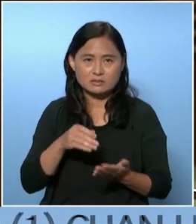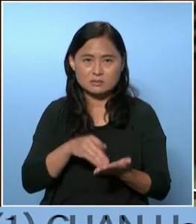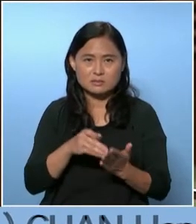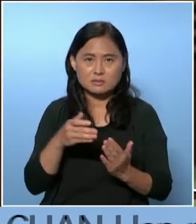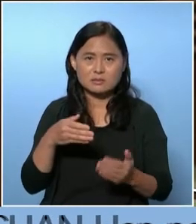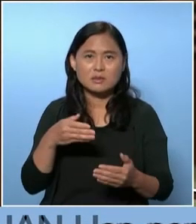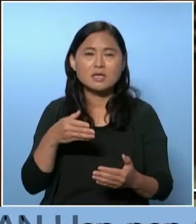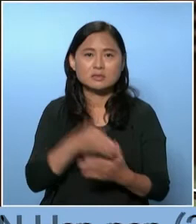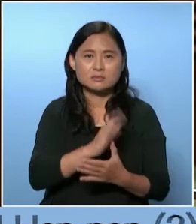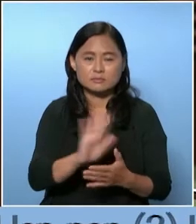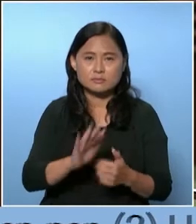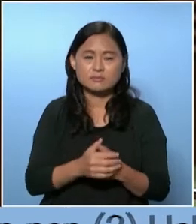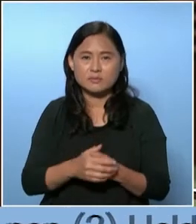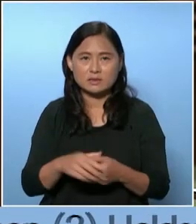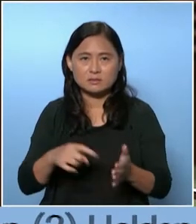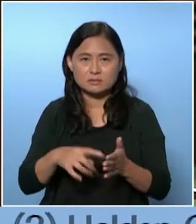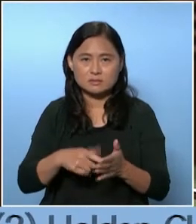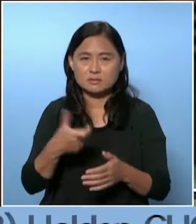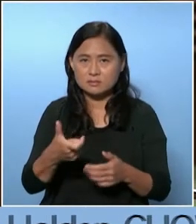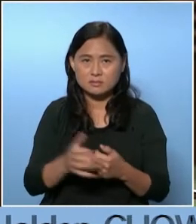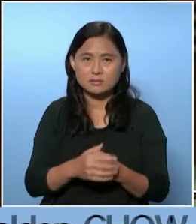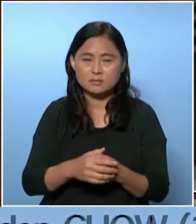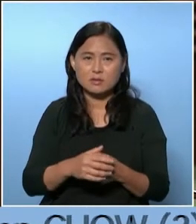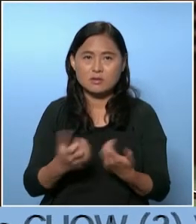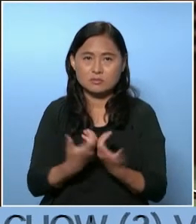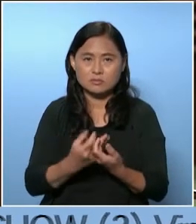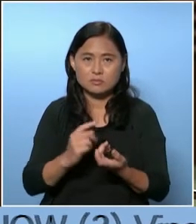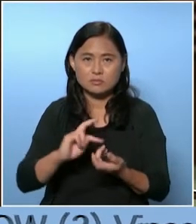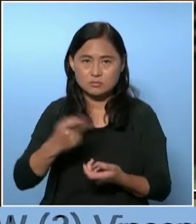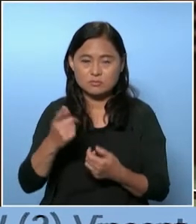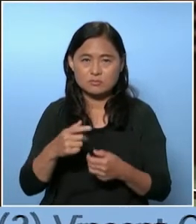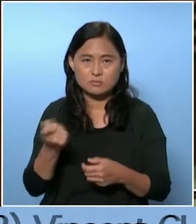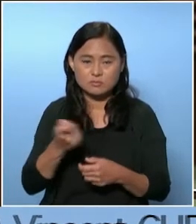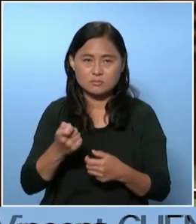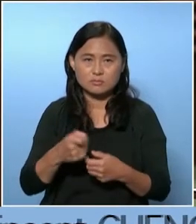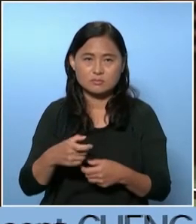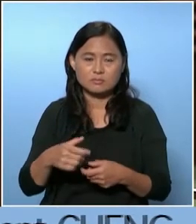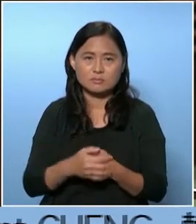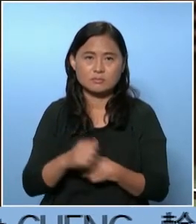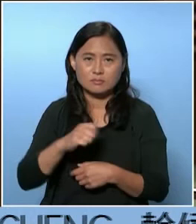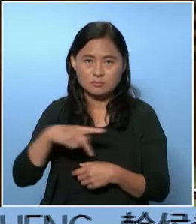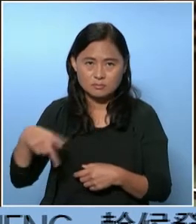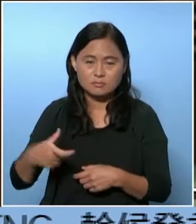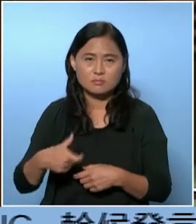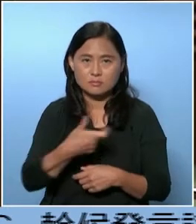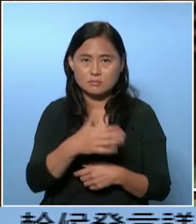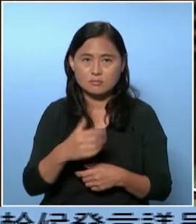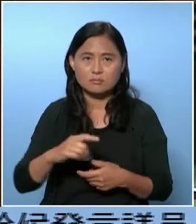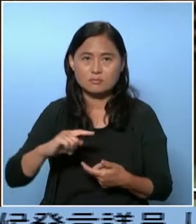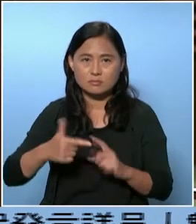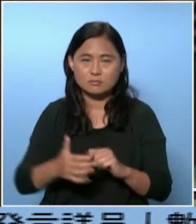包和轉數快付款的流動支付方式。同時，擬議新訂